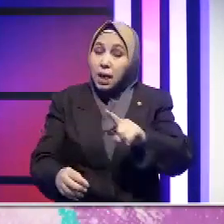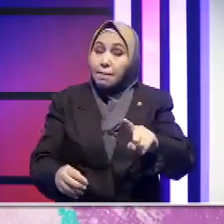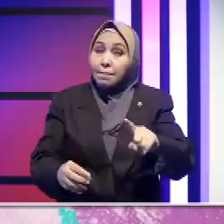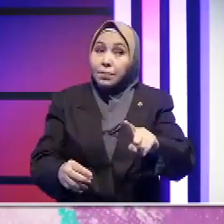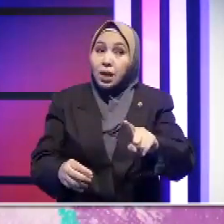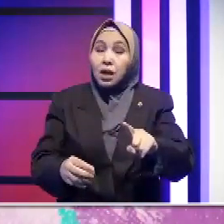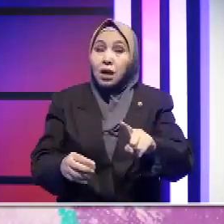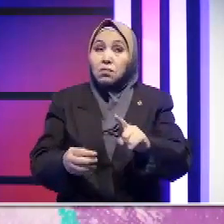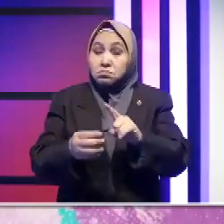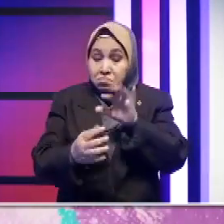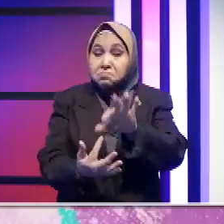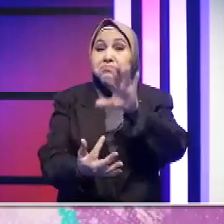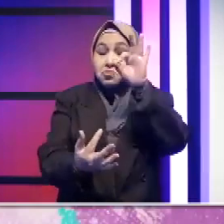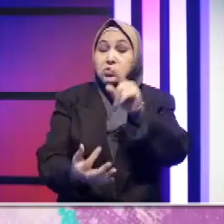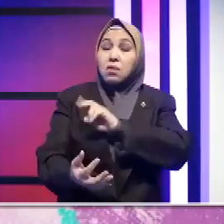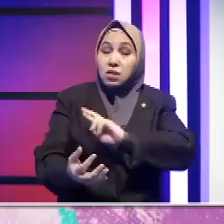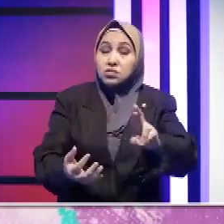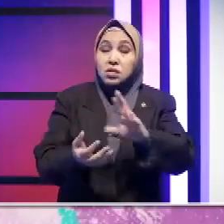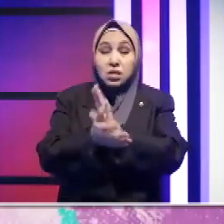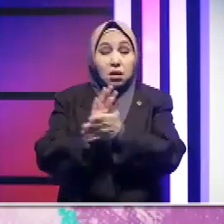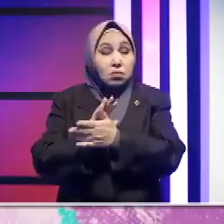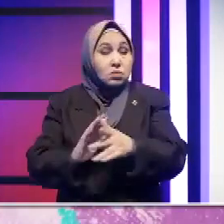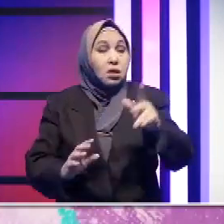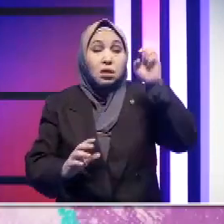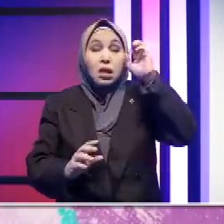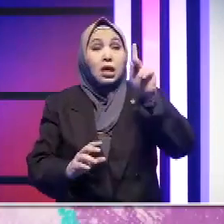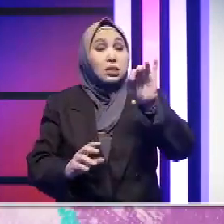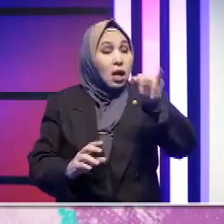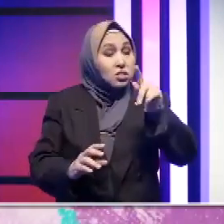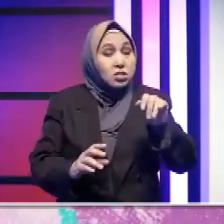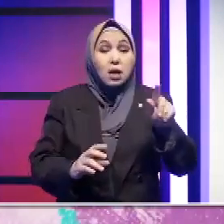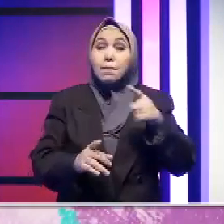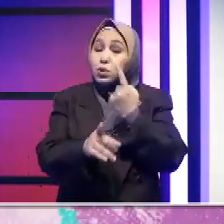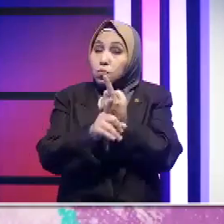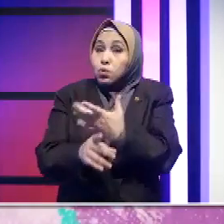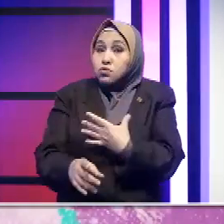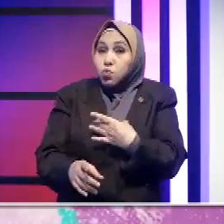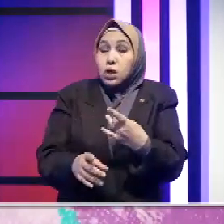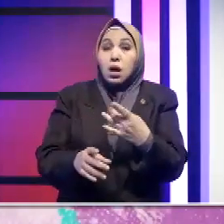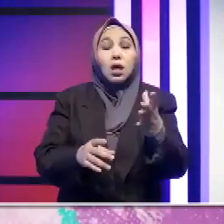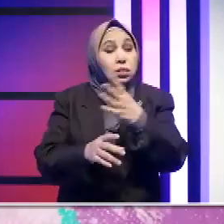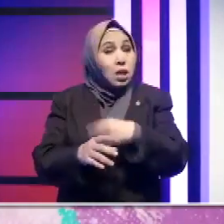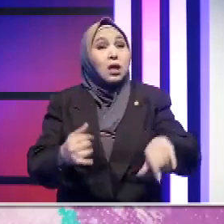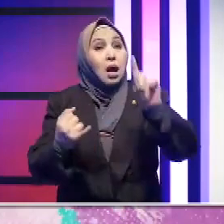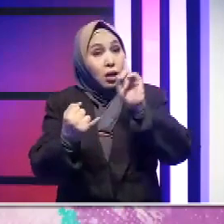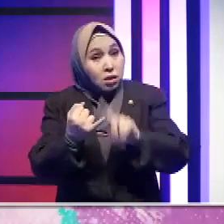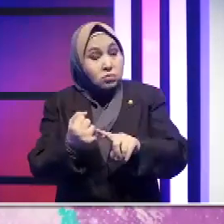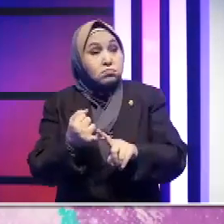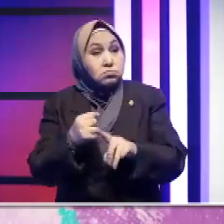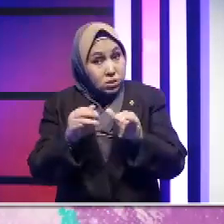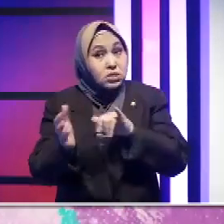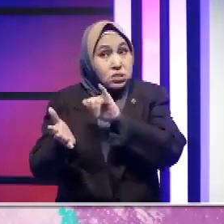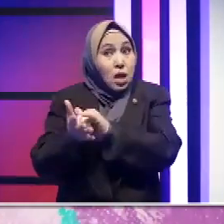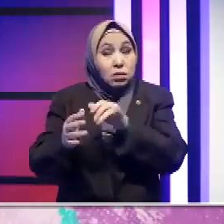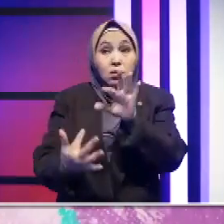srg-gateway yang CKD memang betul-betul Suke dan akhirnya Yes this is the way